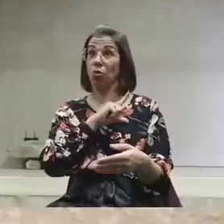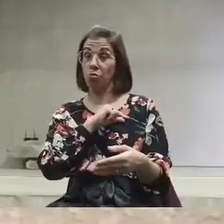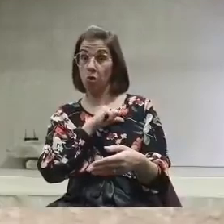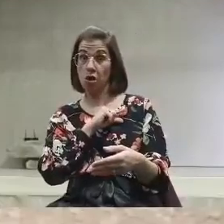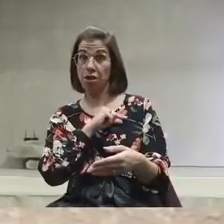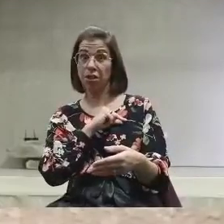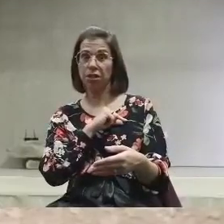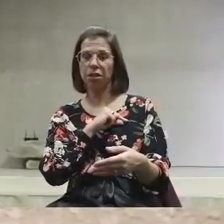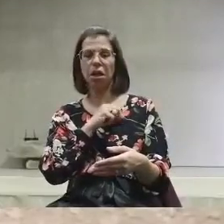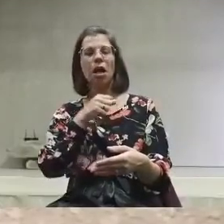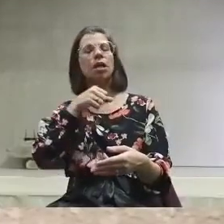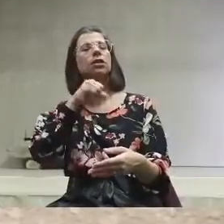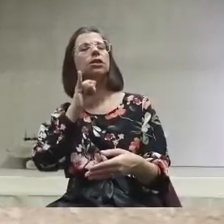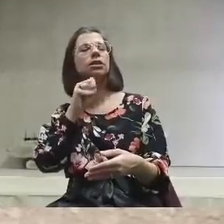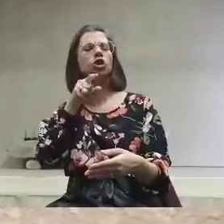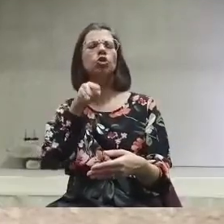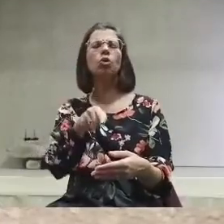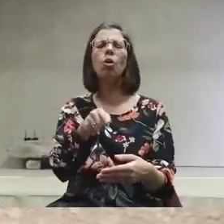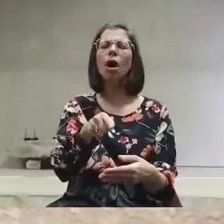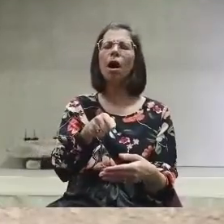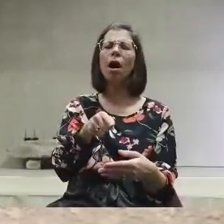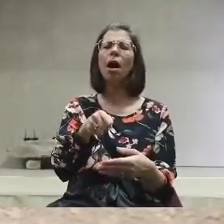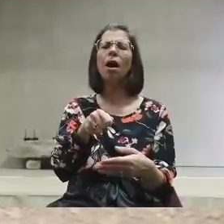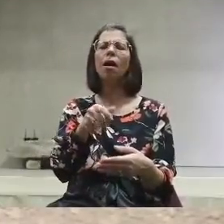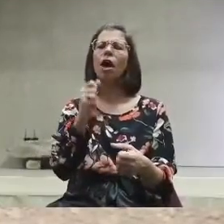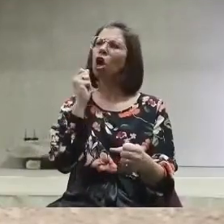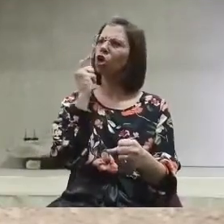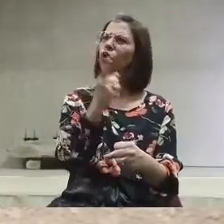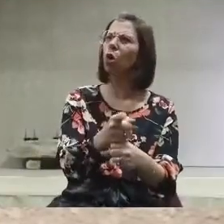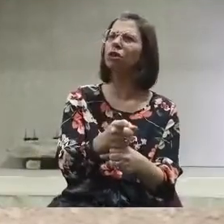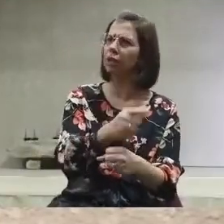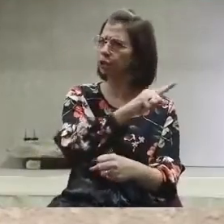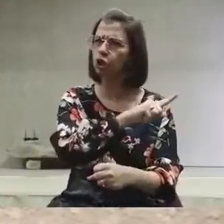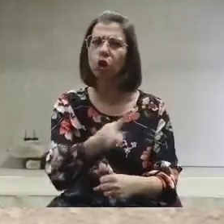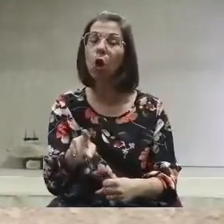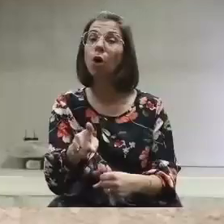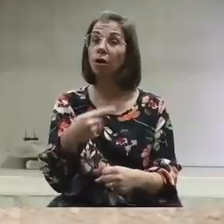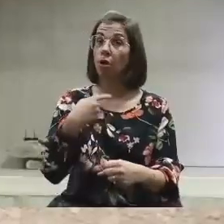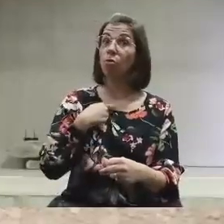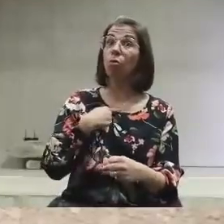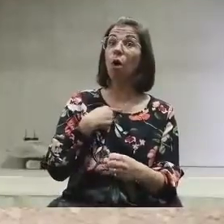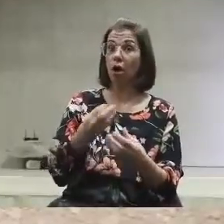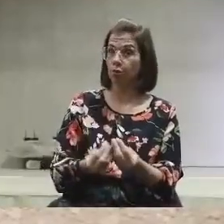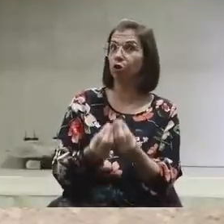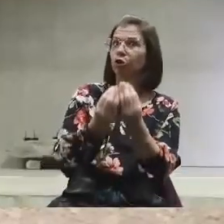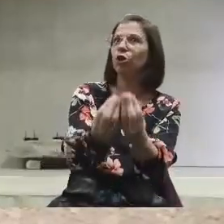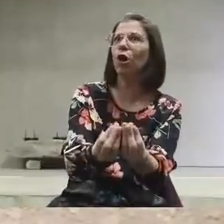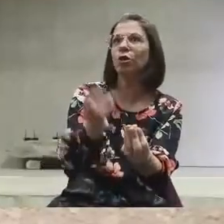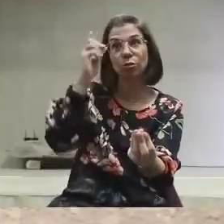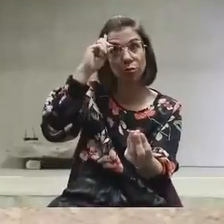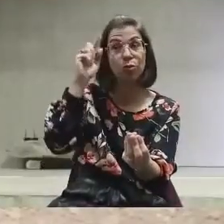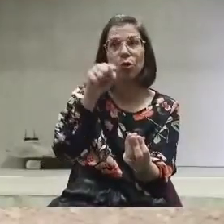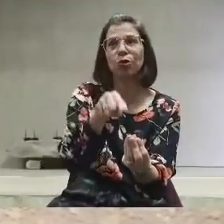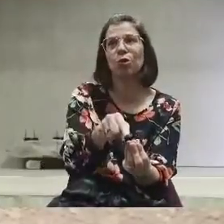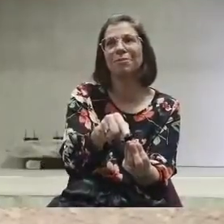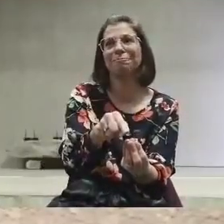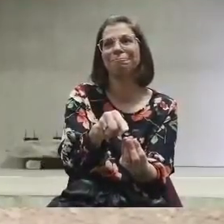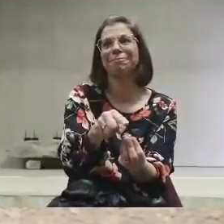c'est de la folie, mais c'est ça la grâce. La grâce, on ne le mérite pas. Alléluia. Amen.